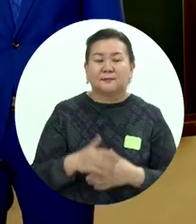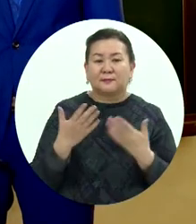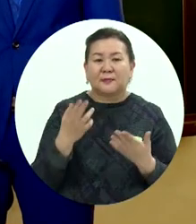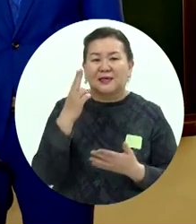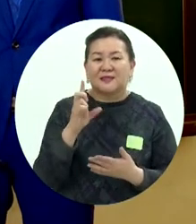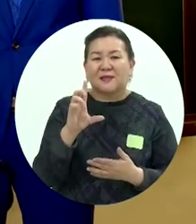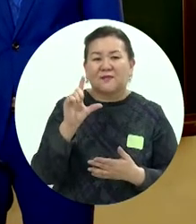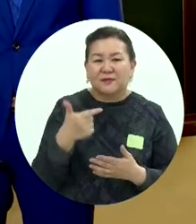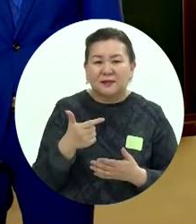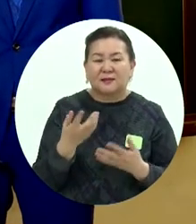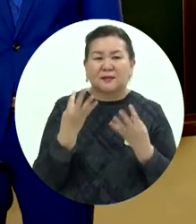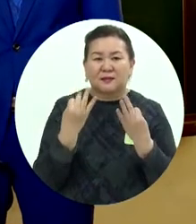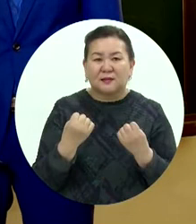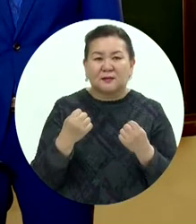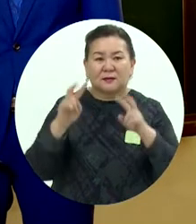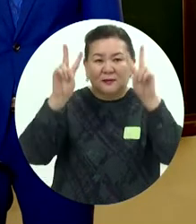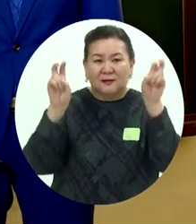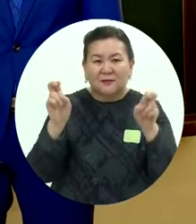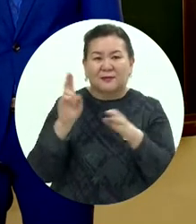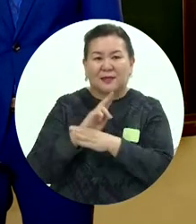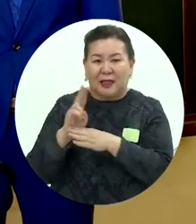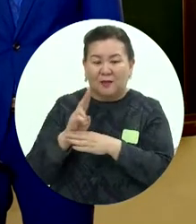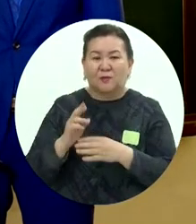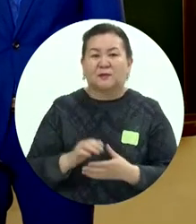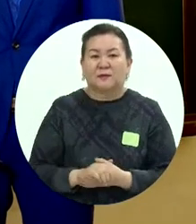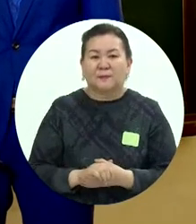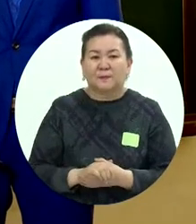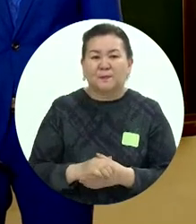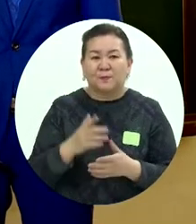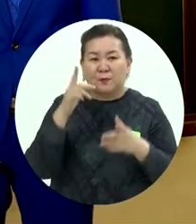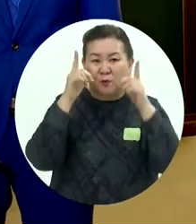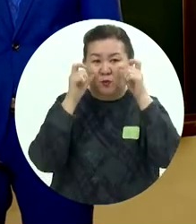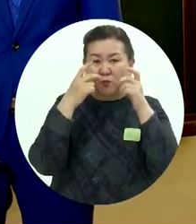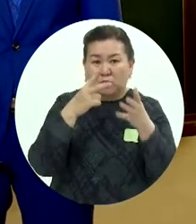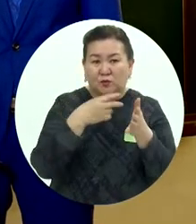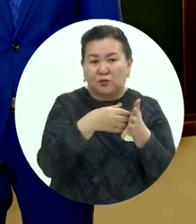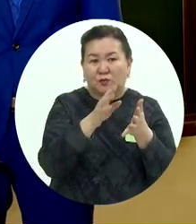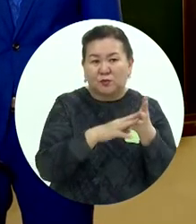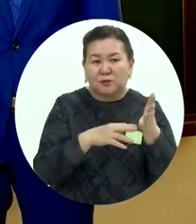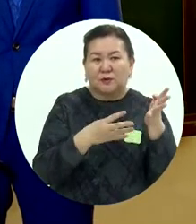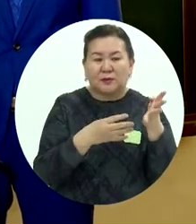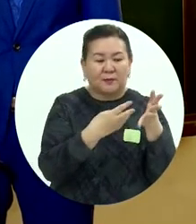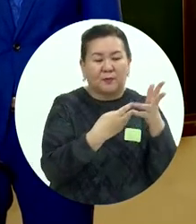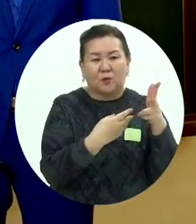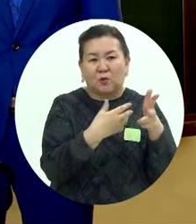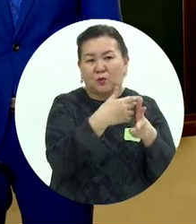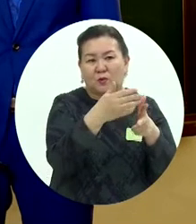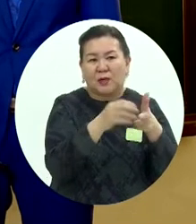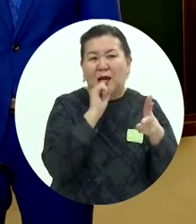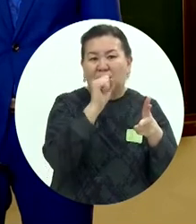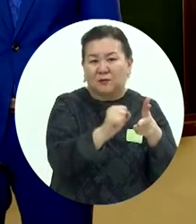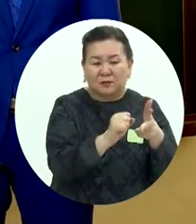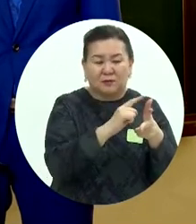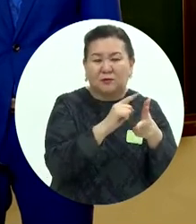За цэвдэг цэвдгийн гэсэл түүний үр дагавар сэдвийн даалгаврууд. Зурагт үзүүлсэн гадаргын хэлбэрүүд ямар үйл явцын үр дүнд үүссэн бэ? 1-р